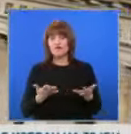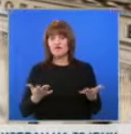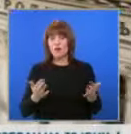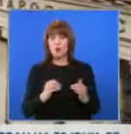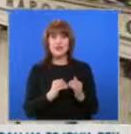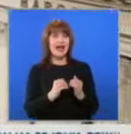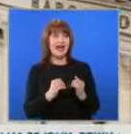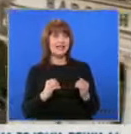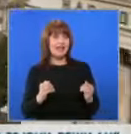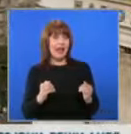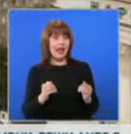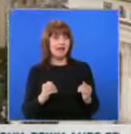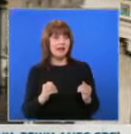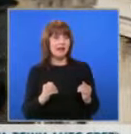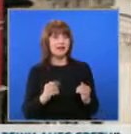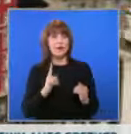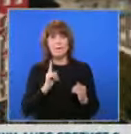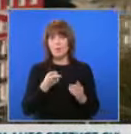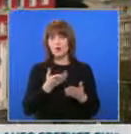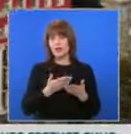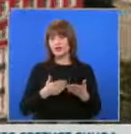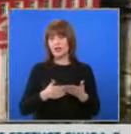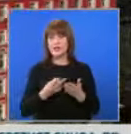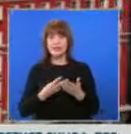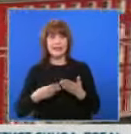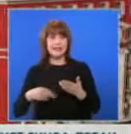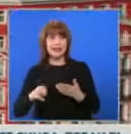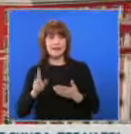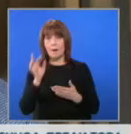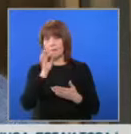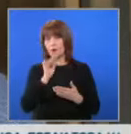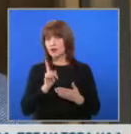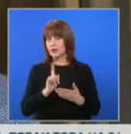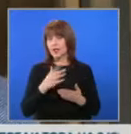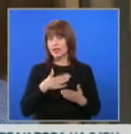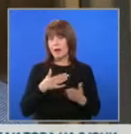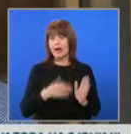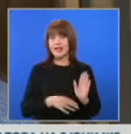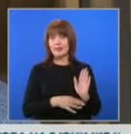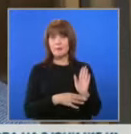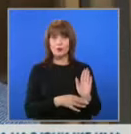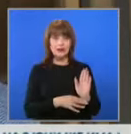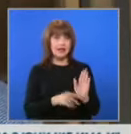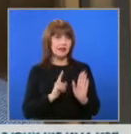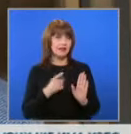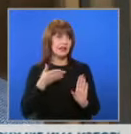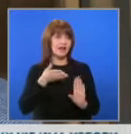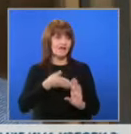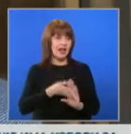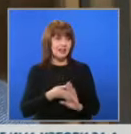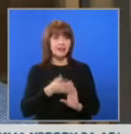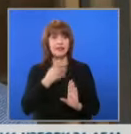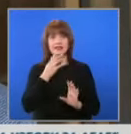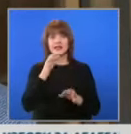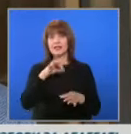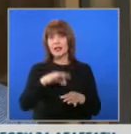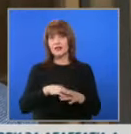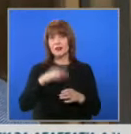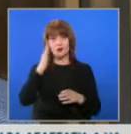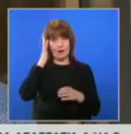вие го знаете, така че може част от тях да излезат, може да няма депутати, част от депутатите да не влезат, така че да се гласува